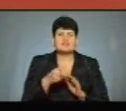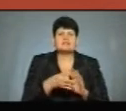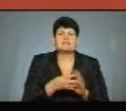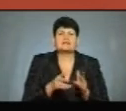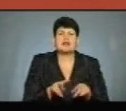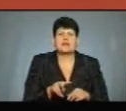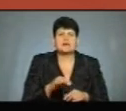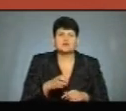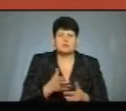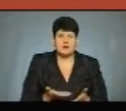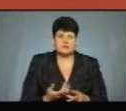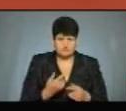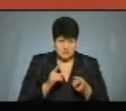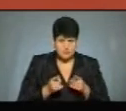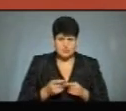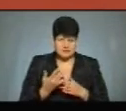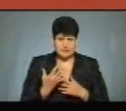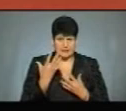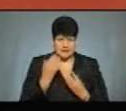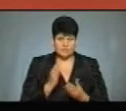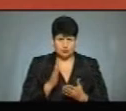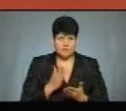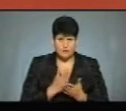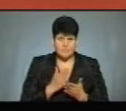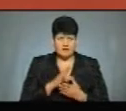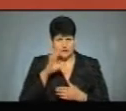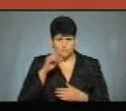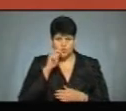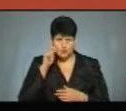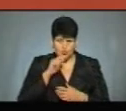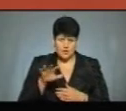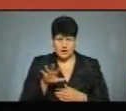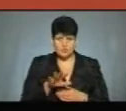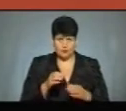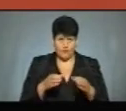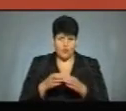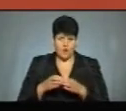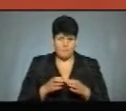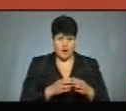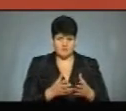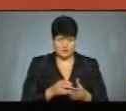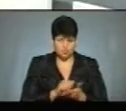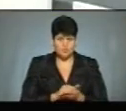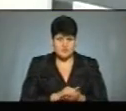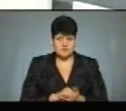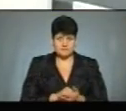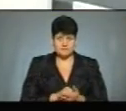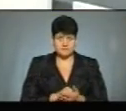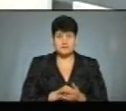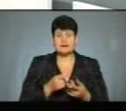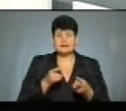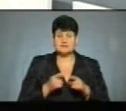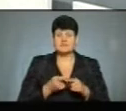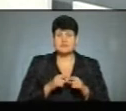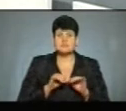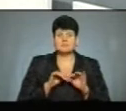і чи справді вже за кілька днів ми будемо мати всю Україну в громадах, хоча б на документі? Ну, насправді такі